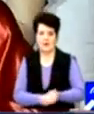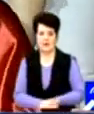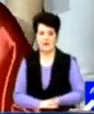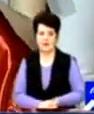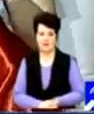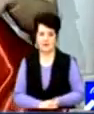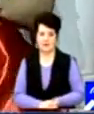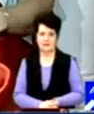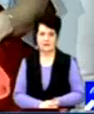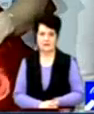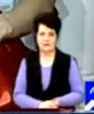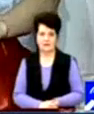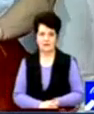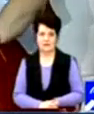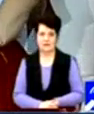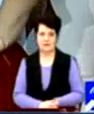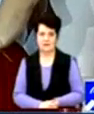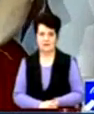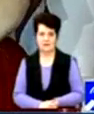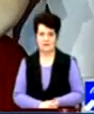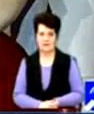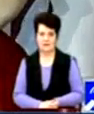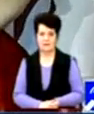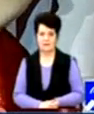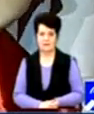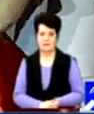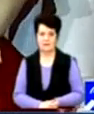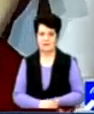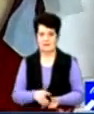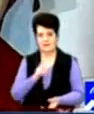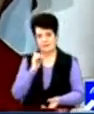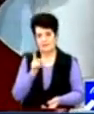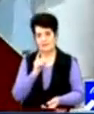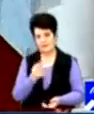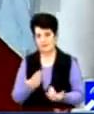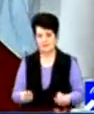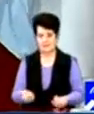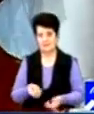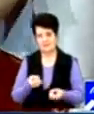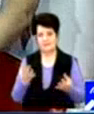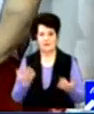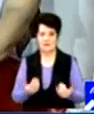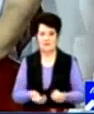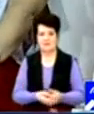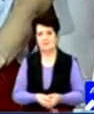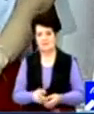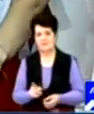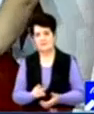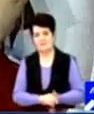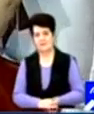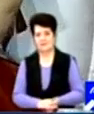Am urcat foarte urât. Știi cum e? Tinerii din ziua de azi, da? Eu nu prea țin la